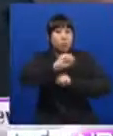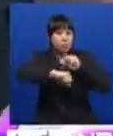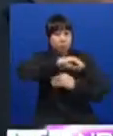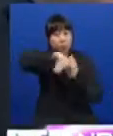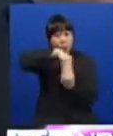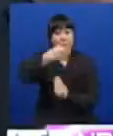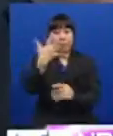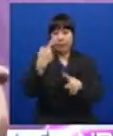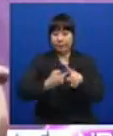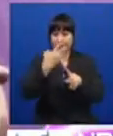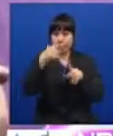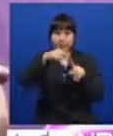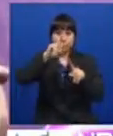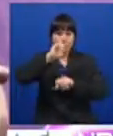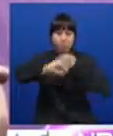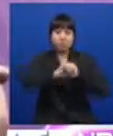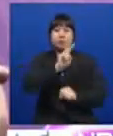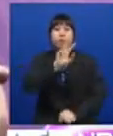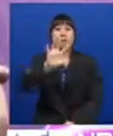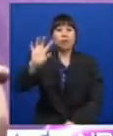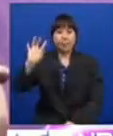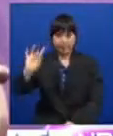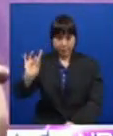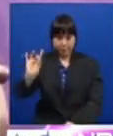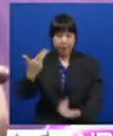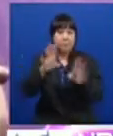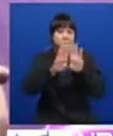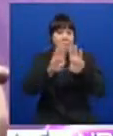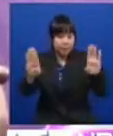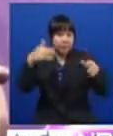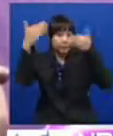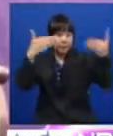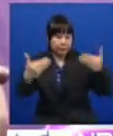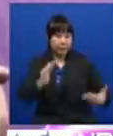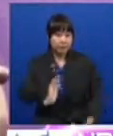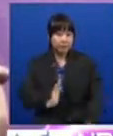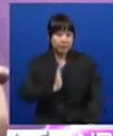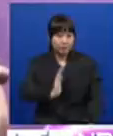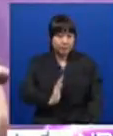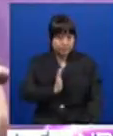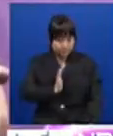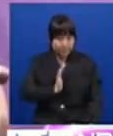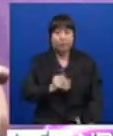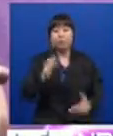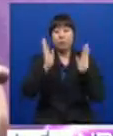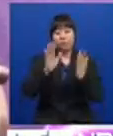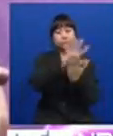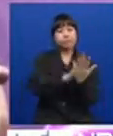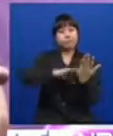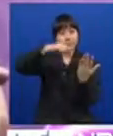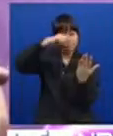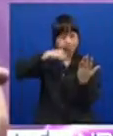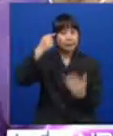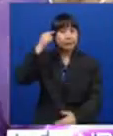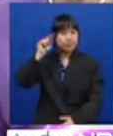2เมษายน 2558พร้อมเปิดนิทรรศการเฉลิมพระเกียรติรการุณอุ่นเกล้าชาวสยามโดย